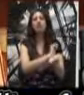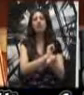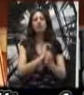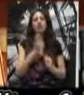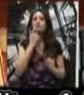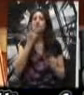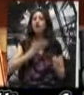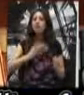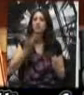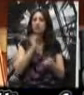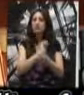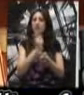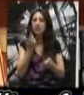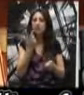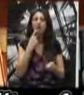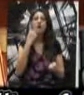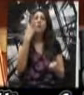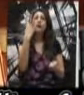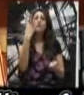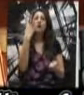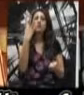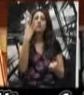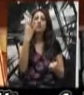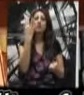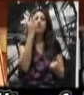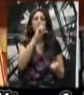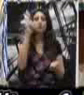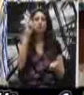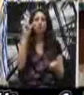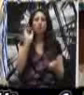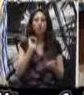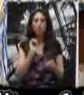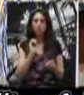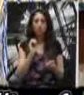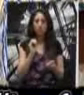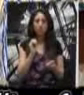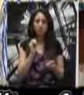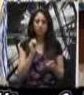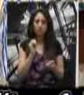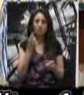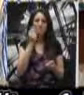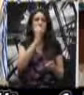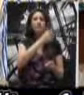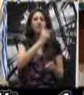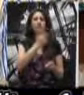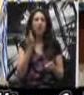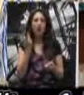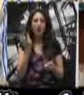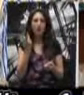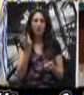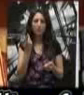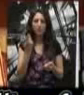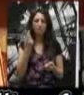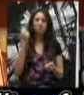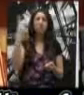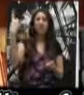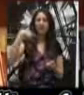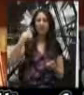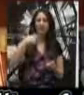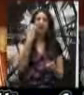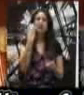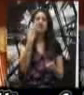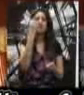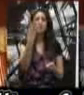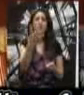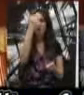استجنت كده. خدتي كام سنة هنا؟ 4 سنين و3 شهور. والبيع كام؟ مبلغ كام البيع عليك؟ هو بيقول فاضل لي